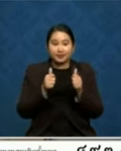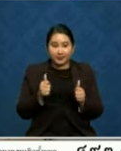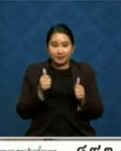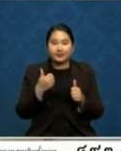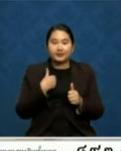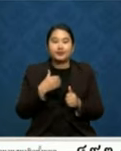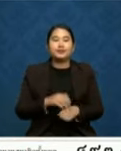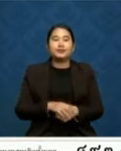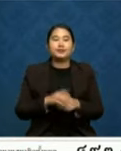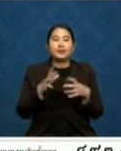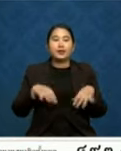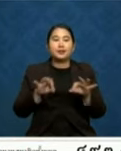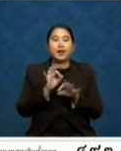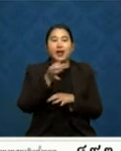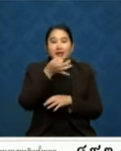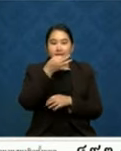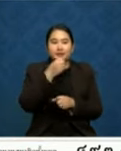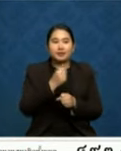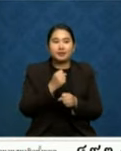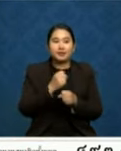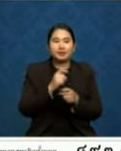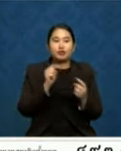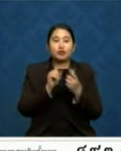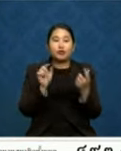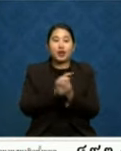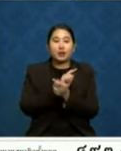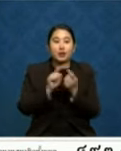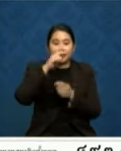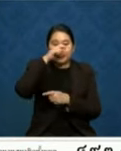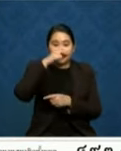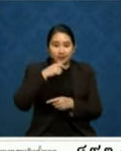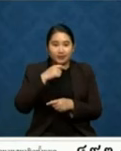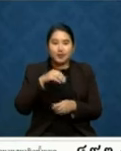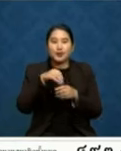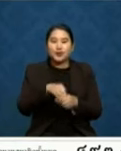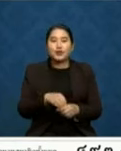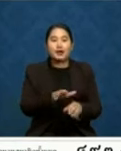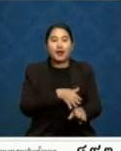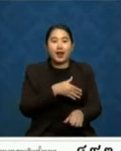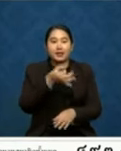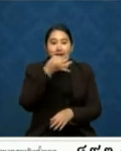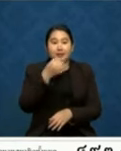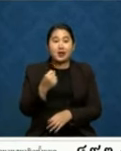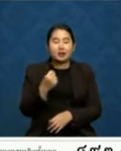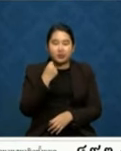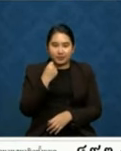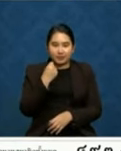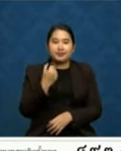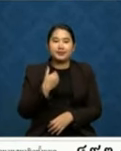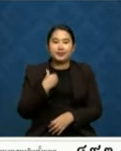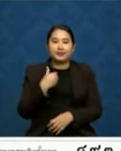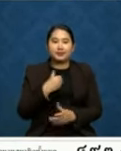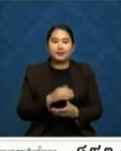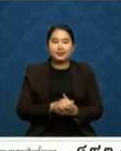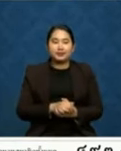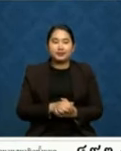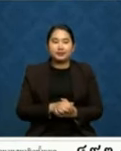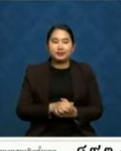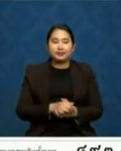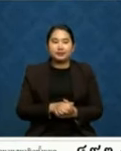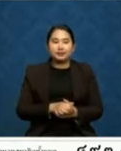ก็ถือว่าเป็นอาชีพหนึ่งในสังคมและเป็นอาชีพที่มั่นคงได้ด้วยนะครับอย่างไรก็ตาม